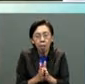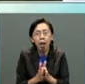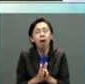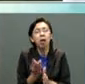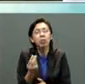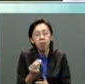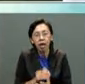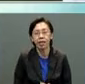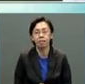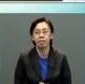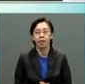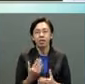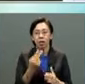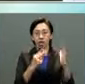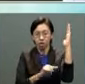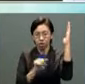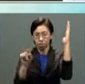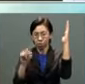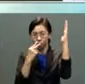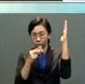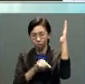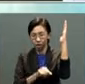ดนี่ก็ออกไปในแนวโน้มที่ยัง